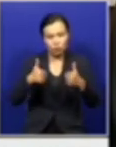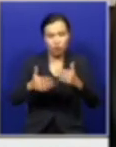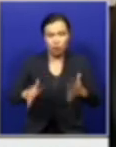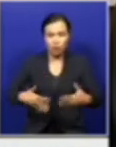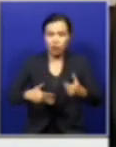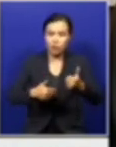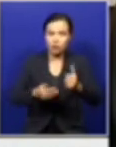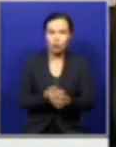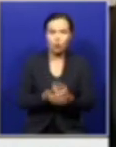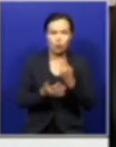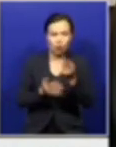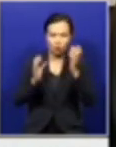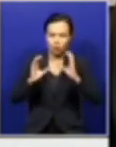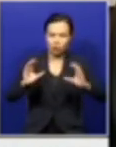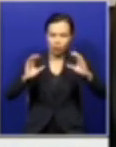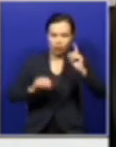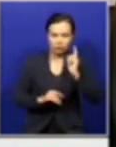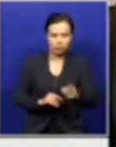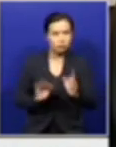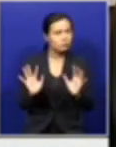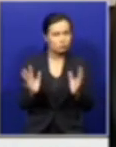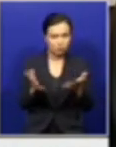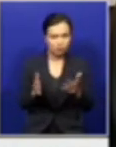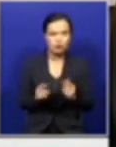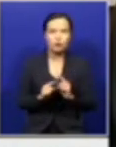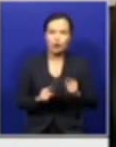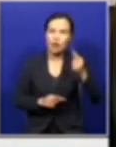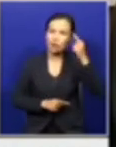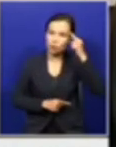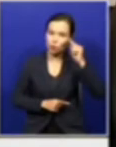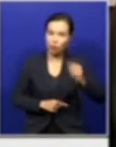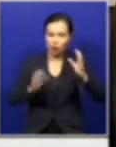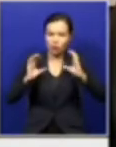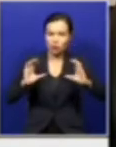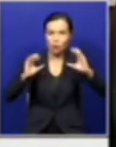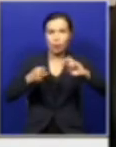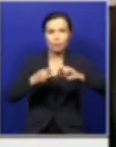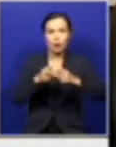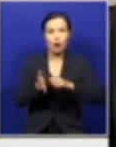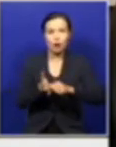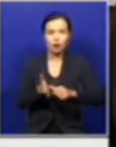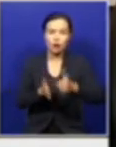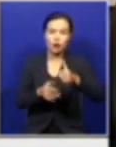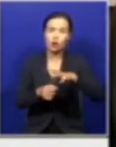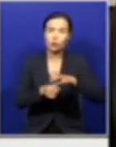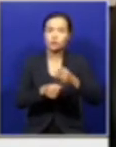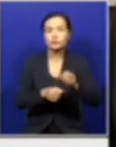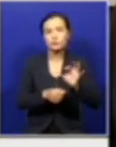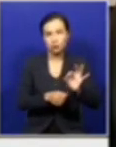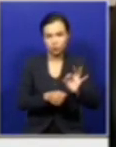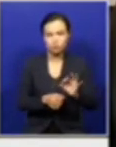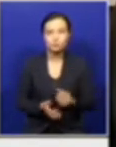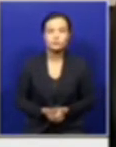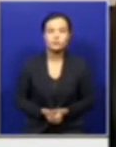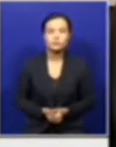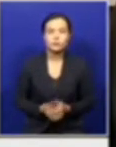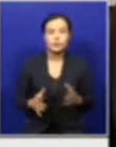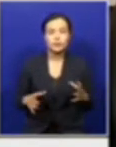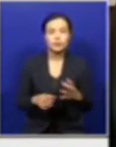ไม่เห็นฝีมือรัฐบาลโดยแท้จริงแต่ก็หวังว่ารัฐบาลจะแก้ปัญหาโควิด19นี้ได้ครับสรุป